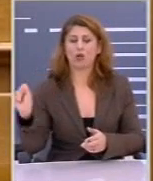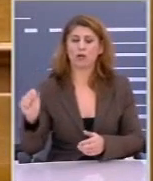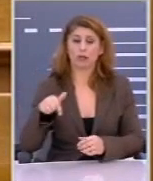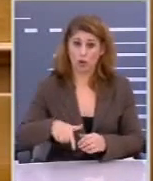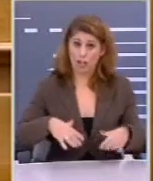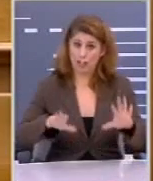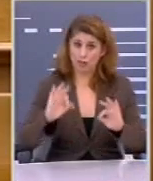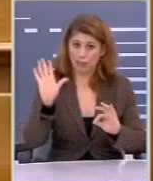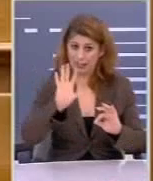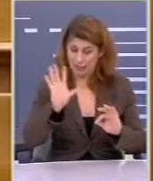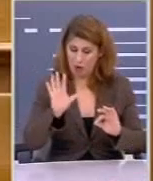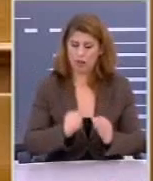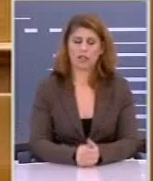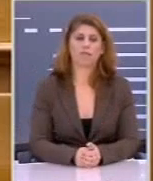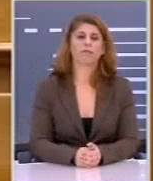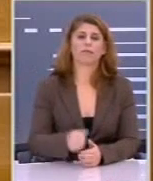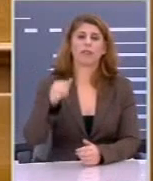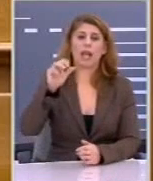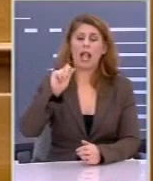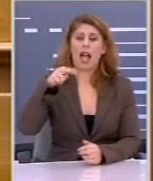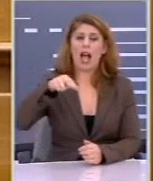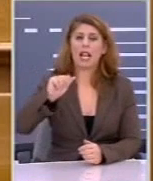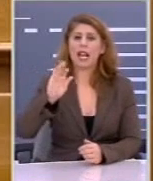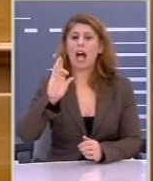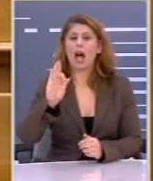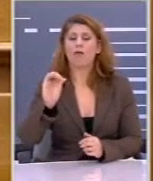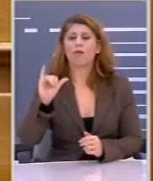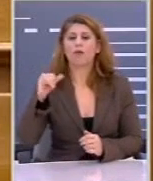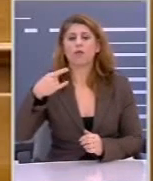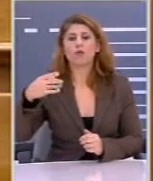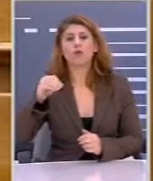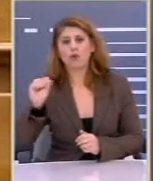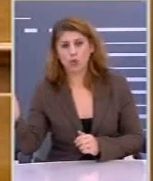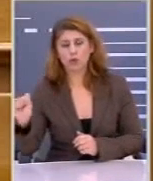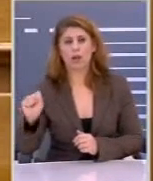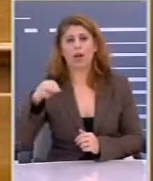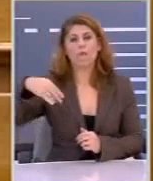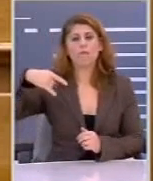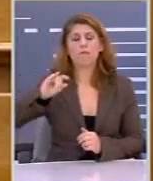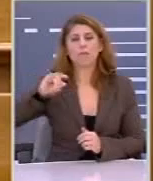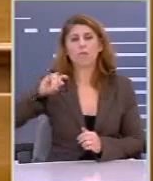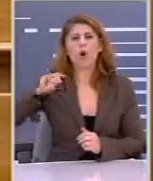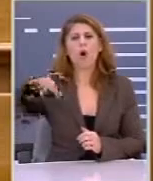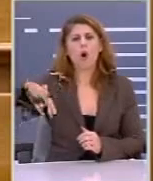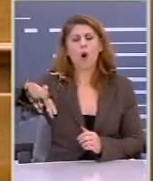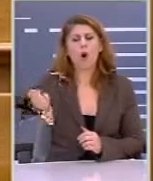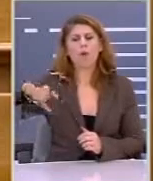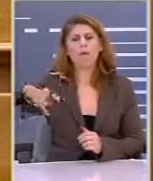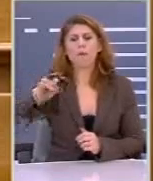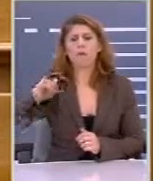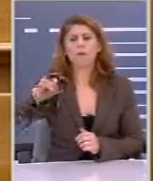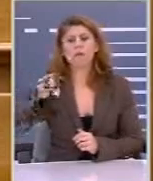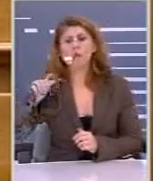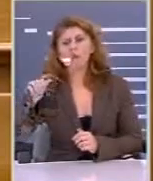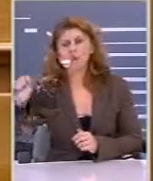ξεκινάμε τώρα, από τα μέσα μαζικής ενημέρωσης, εκτελεστικός πρόεδρος μητρικής του Sky. Φώτιος Μπόμπολας, διευθύνων σύμβουλος του Πήγασου και της